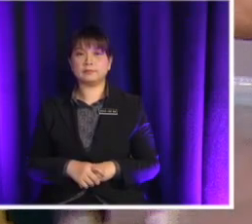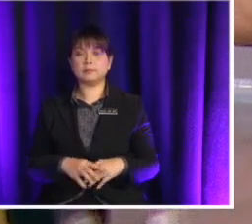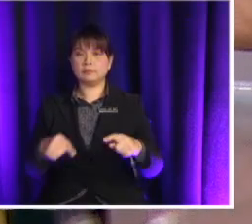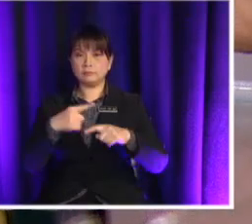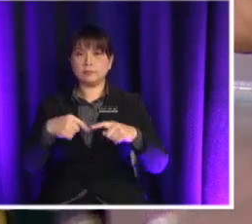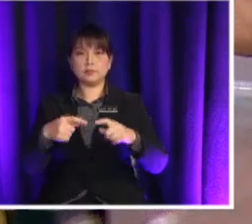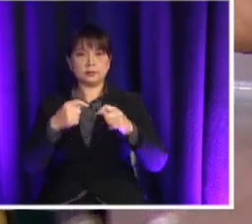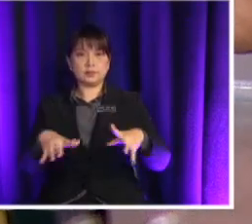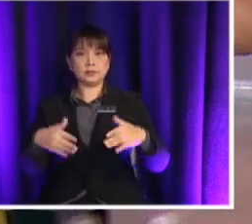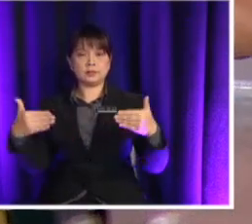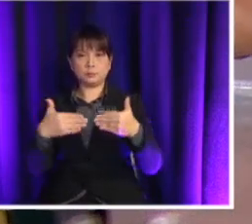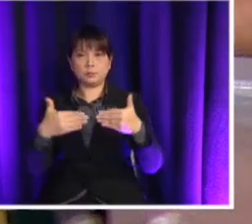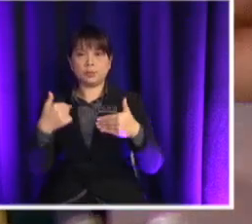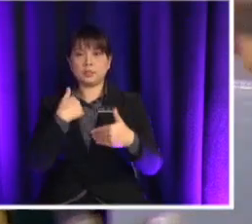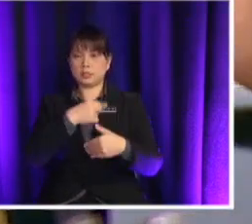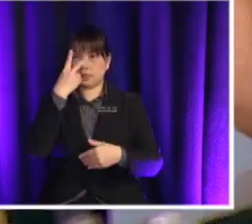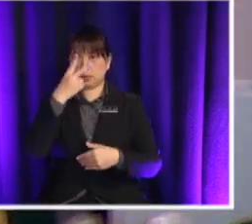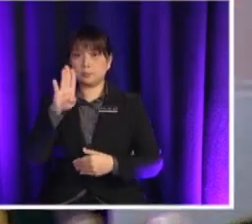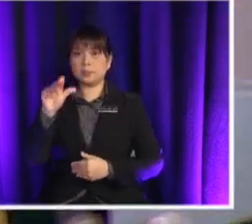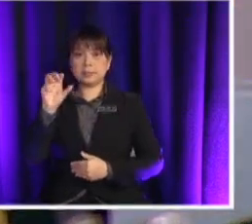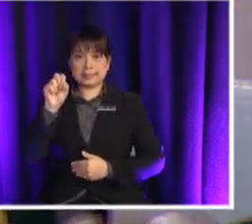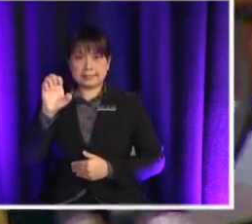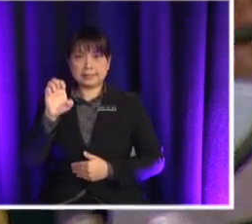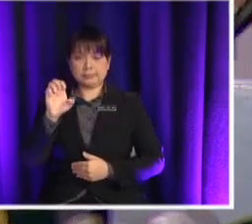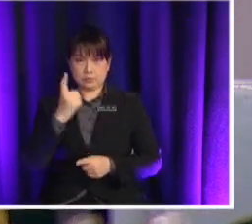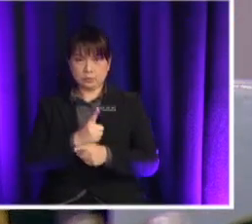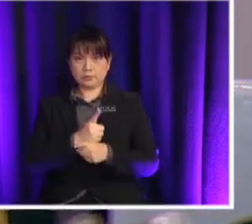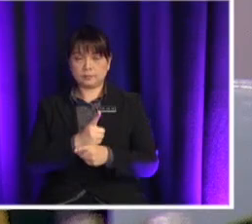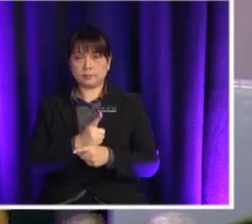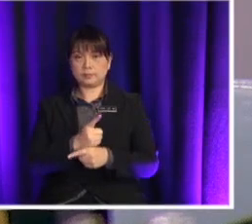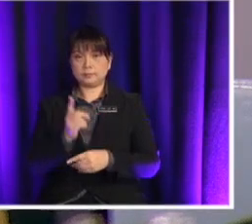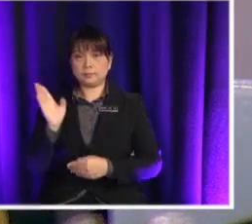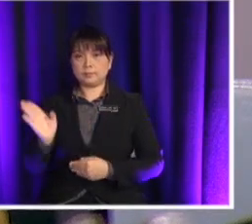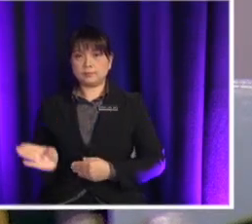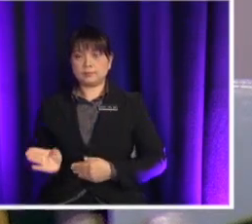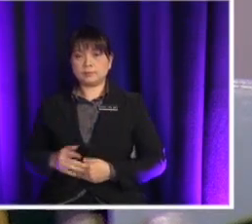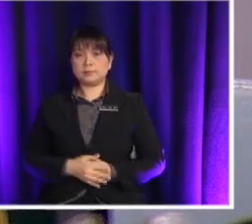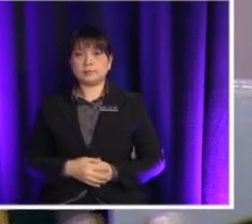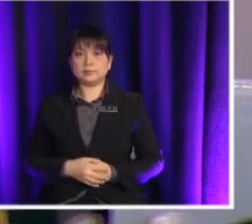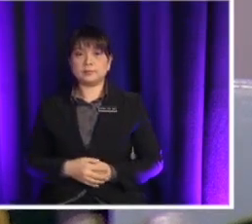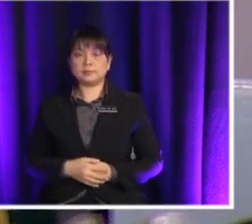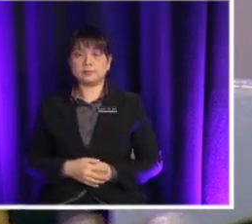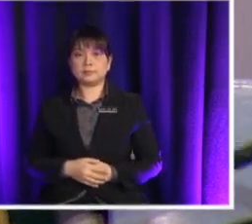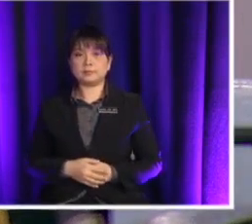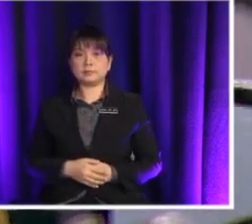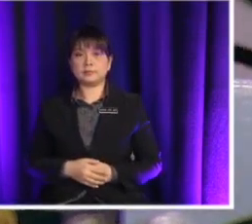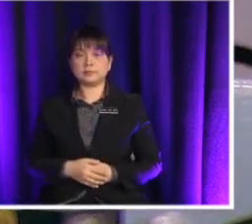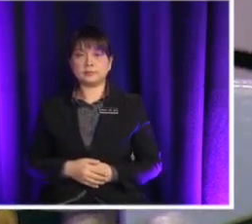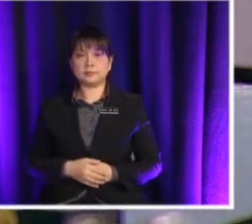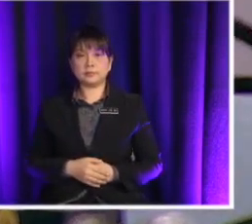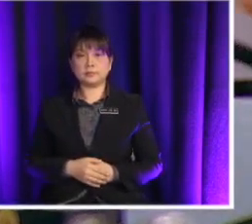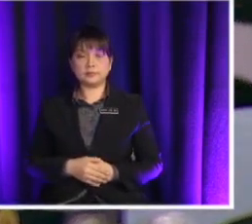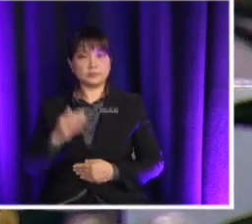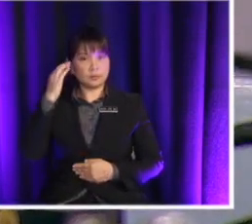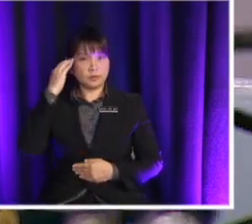base kan? Ya, cikgu. Base ini base, okey. Sini adalah base di sini. Di sini adalah base. Kita tahu pada litar skematik